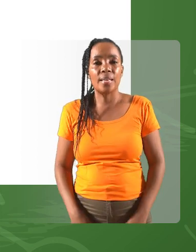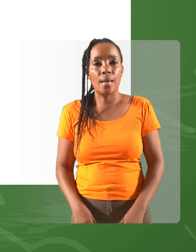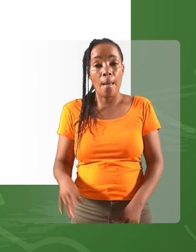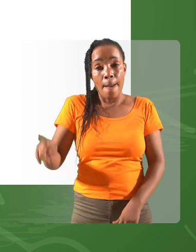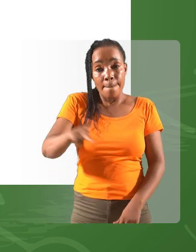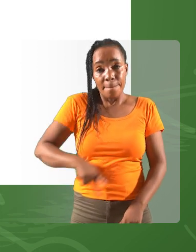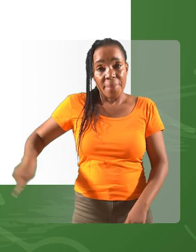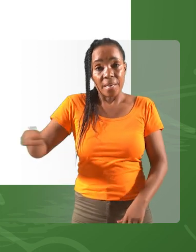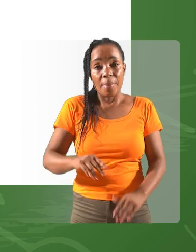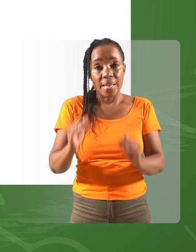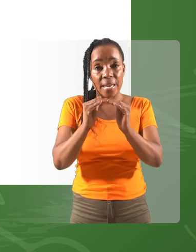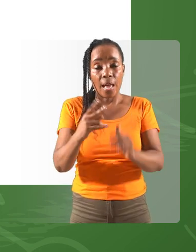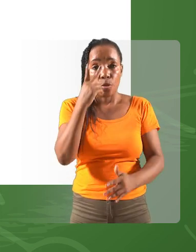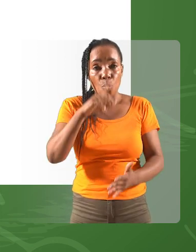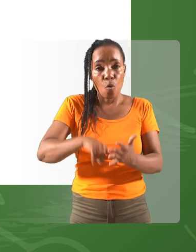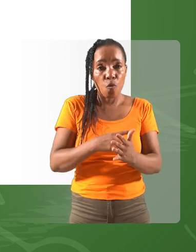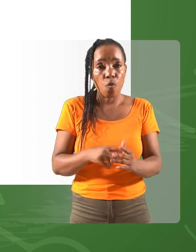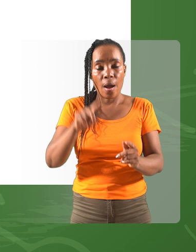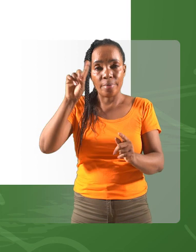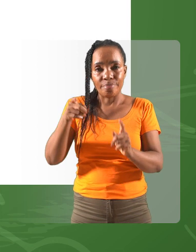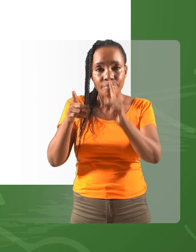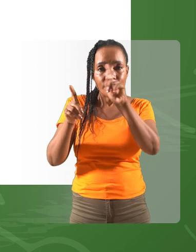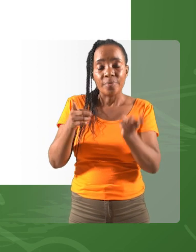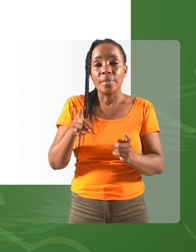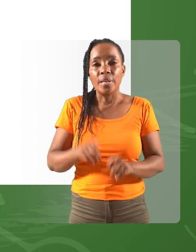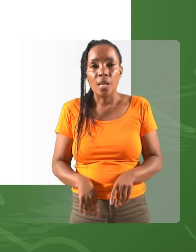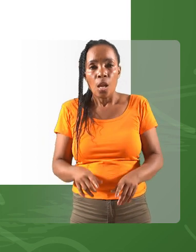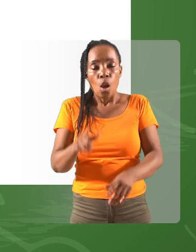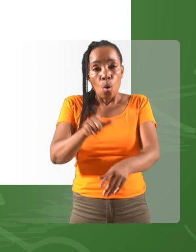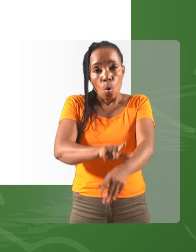fois, entre parenthèses, longueur plus largeur.